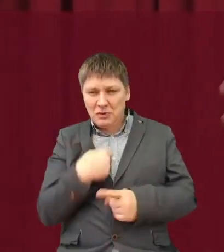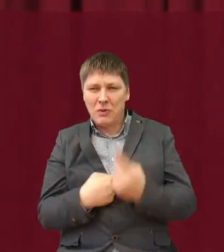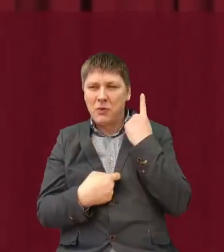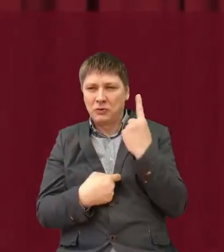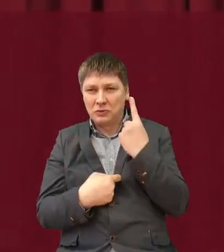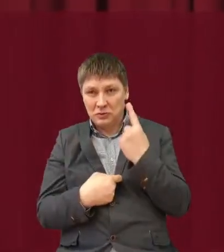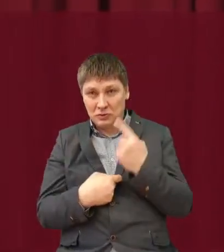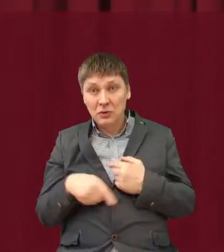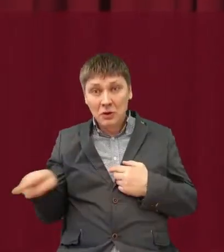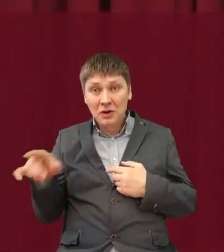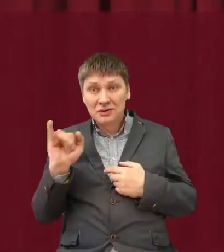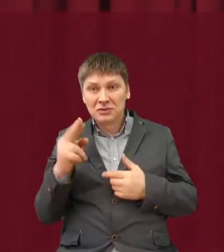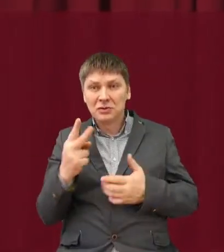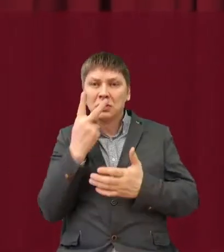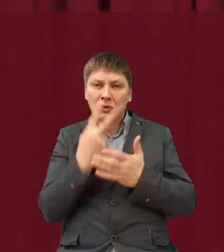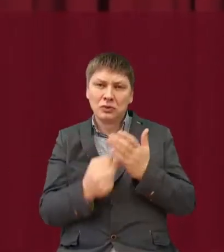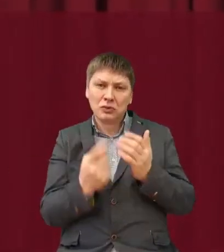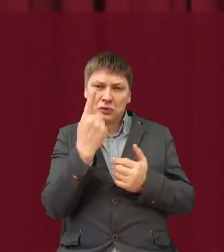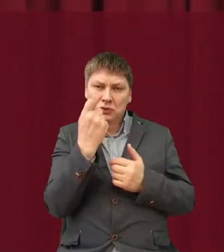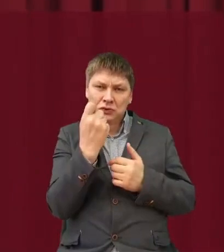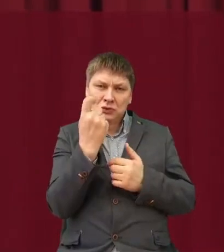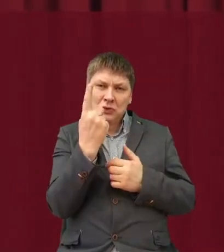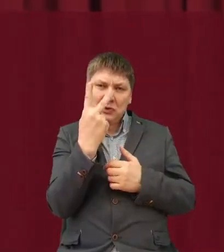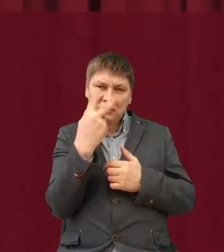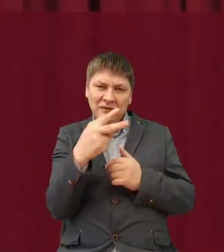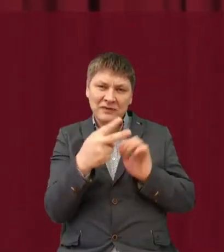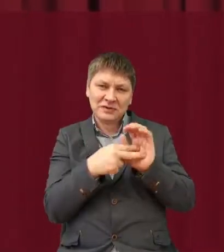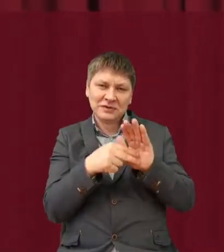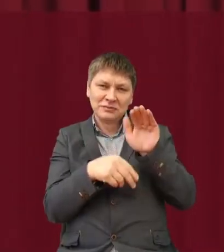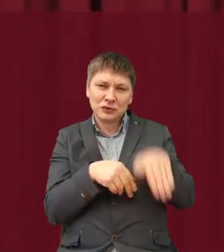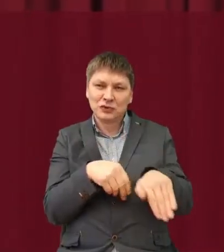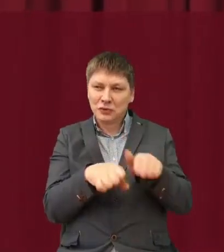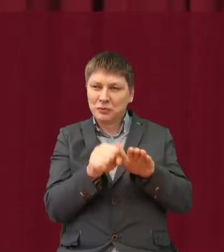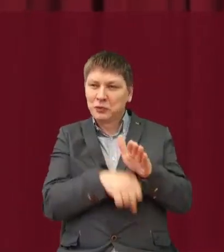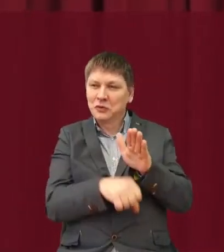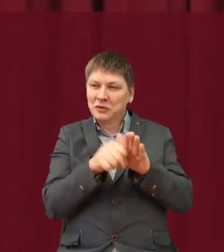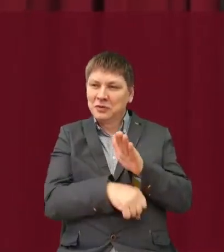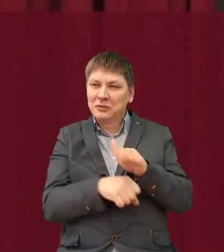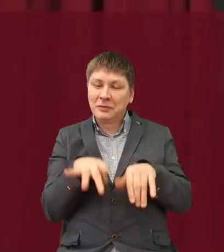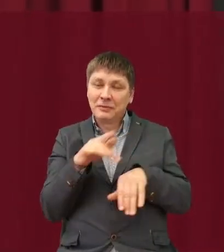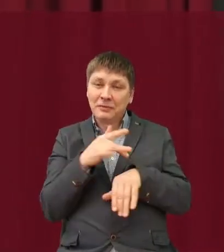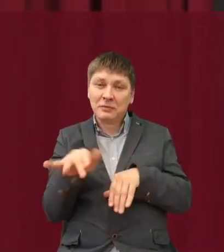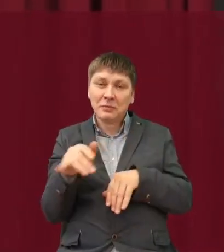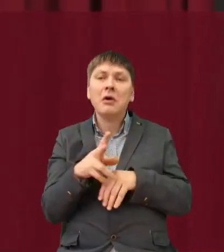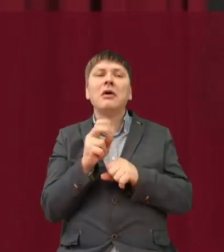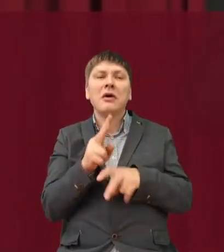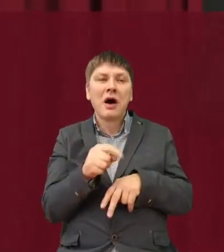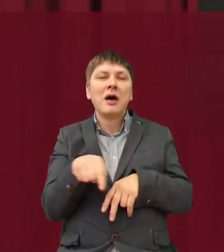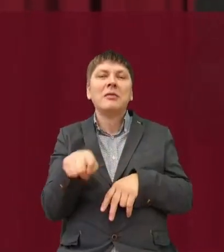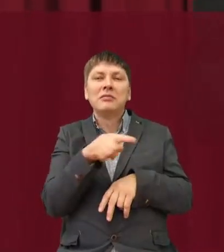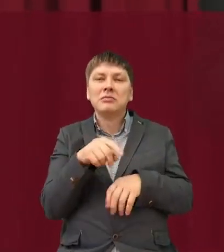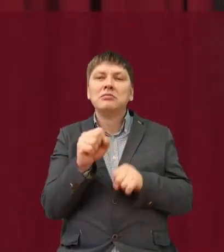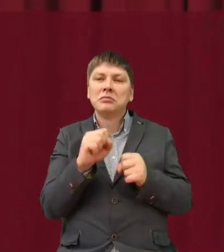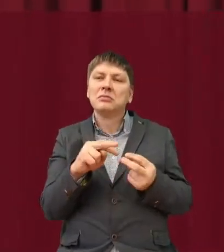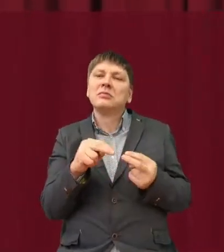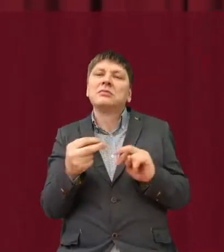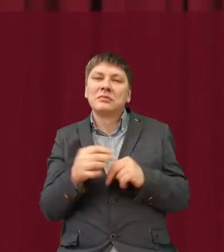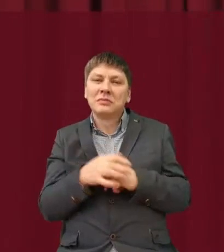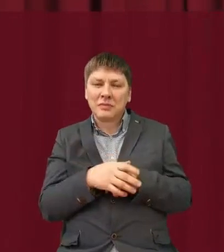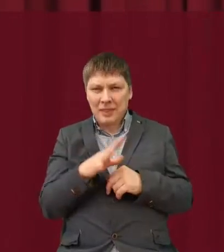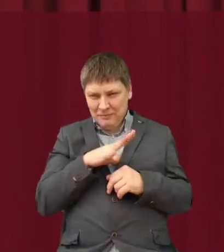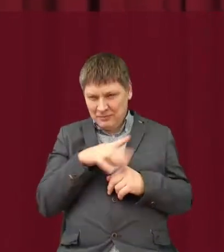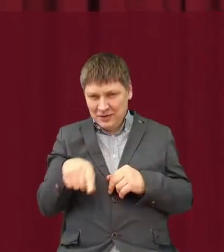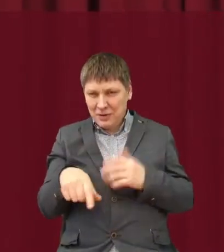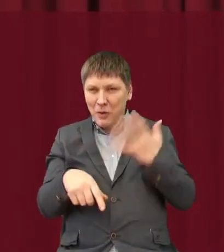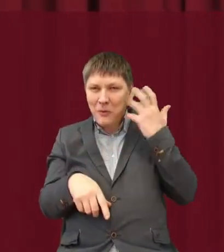127 тысяч человек погибло а это вот как это применить к нашей жизни Сергей Павлович